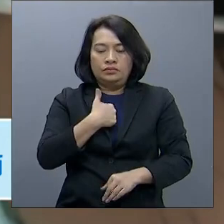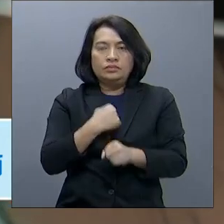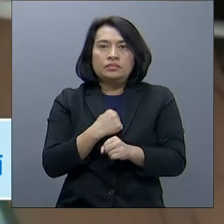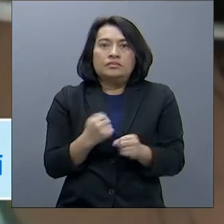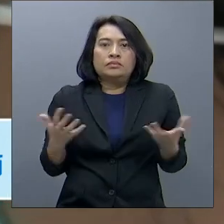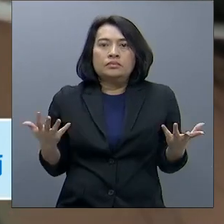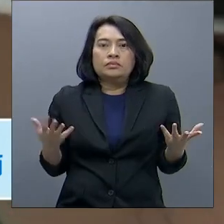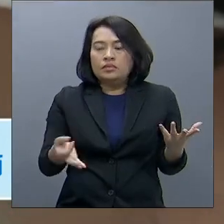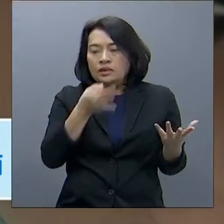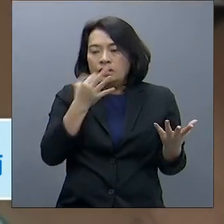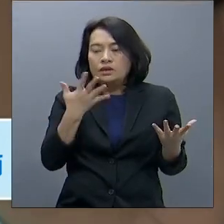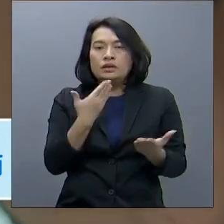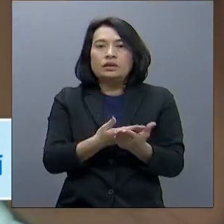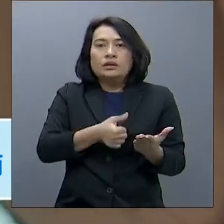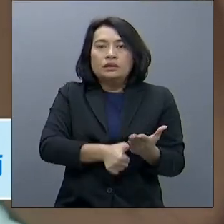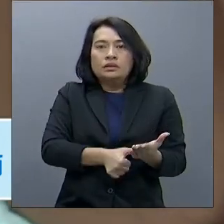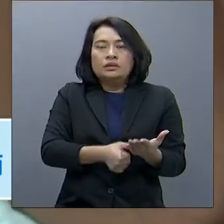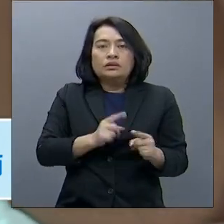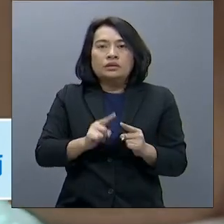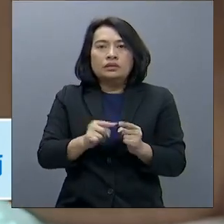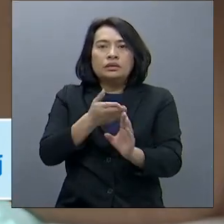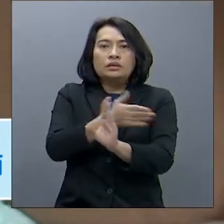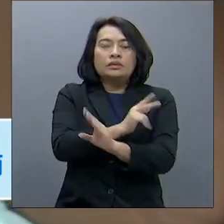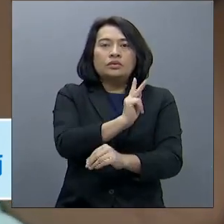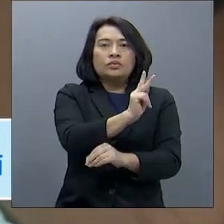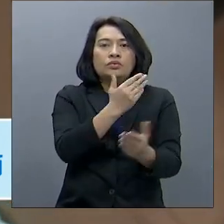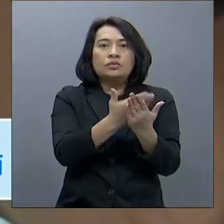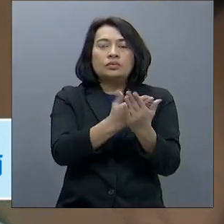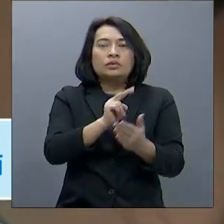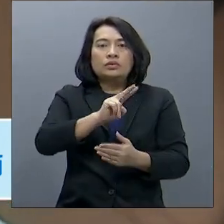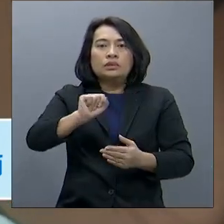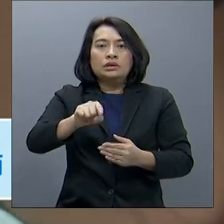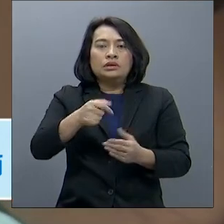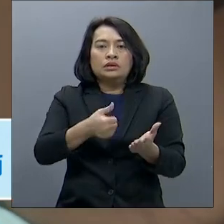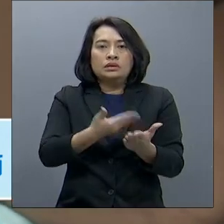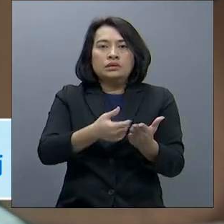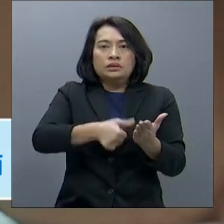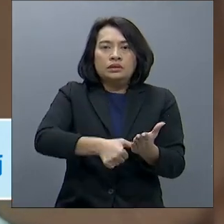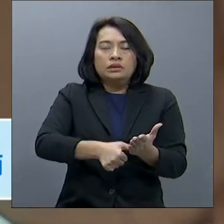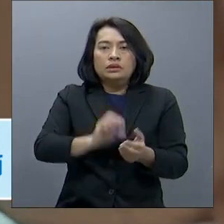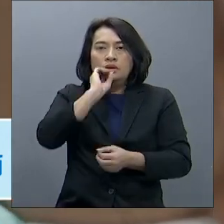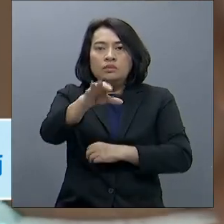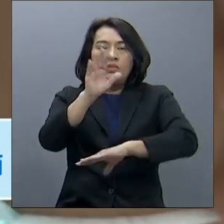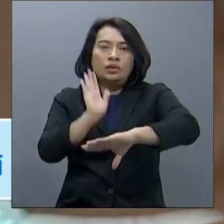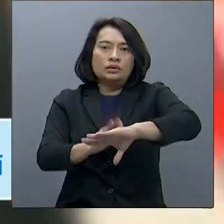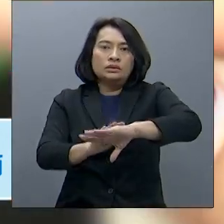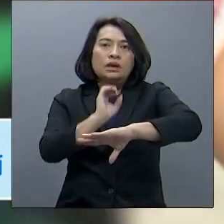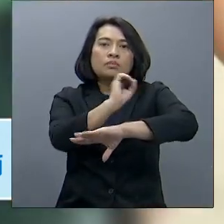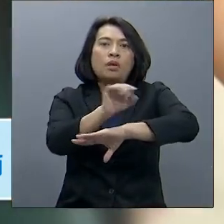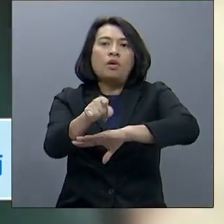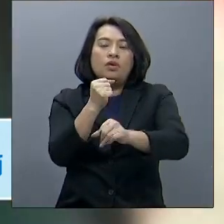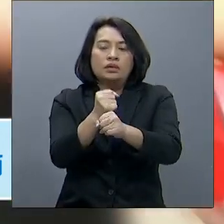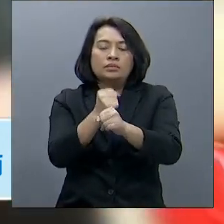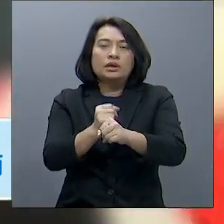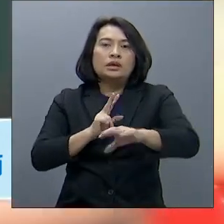และยังมีหนี้สินที่เคยกู้มาใช้จ่ายก่อนหน้านี้อีก 200,000 บาทค่ะเธอจึงอยากฝากเตือนภัยกับคนที่จะคิดหางานออนไลน์ลักษณะ